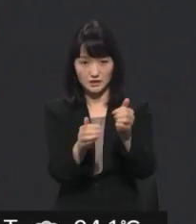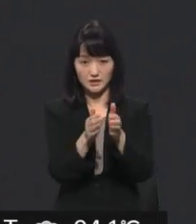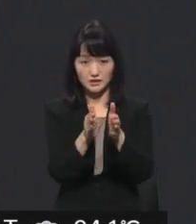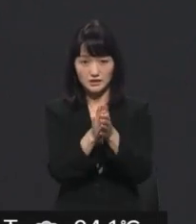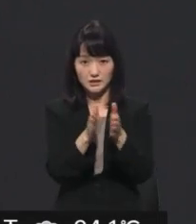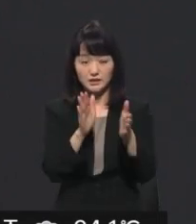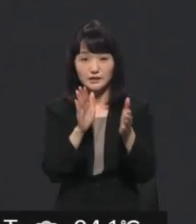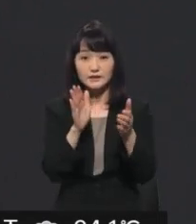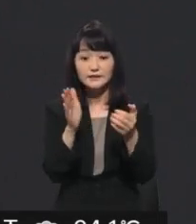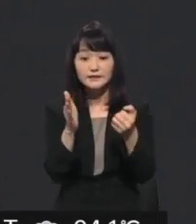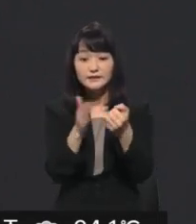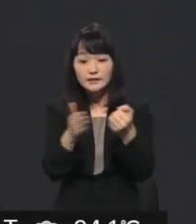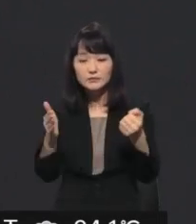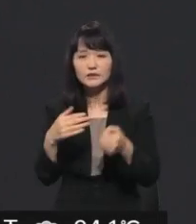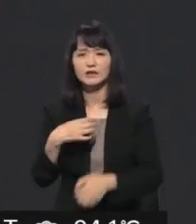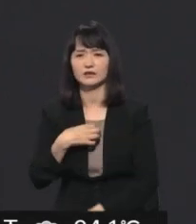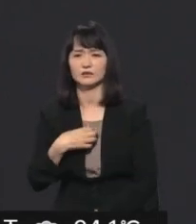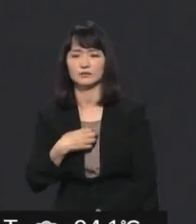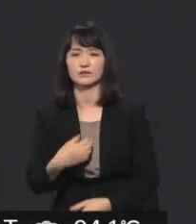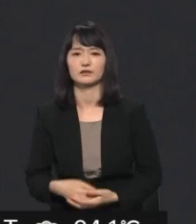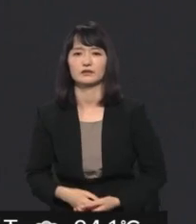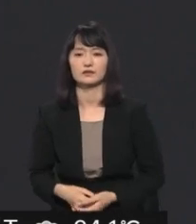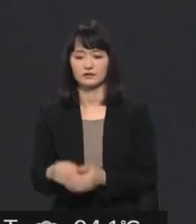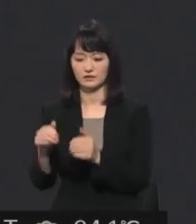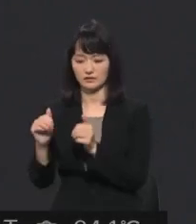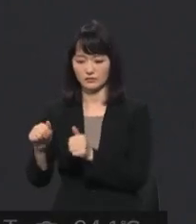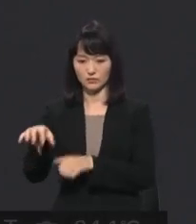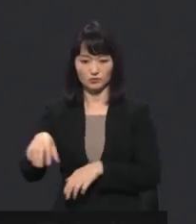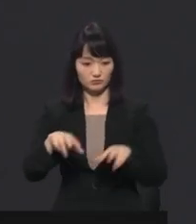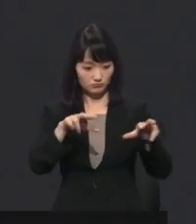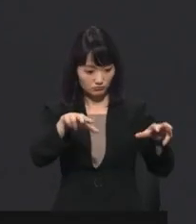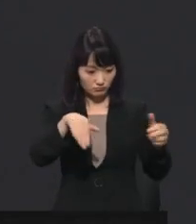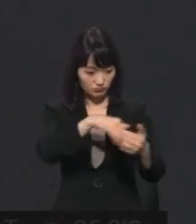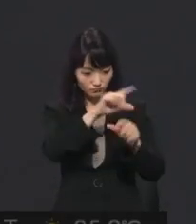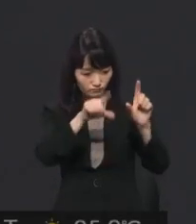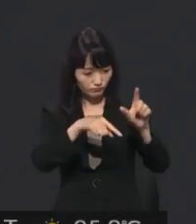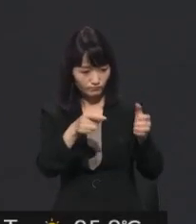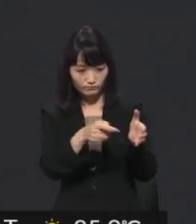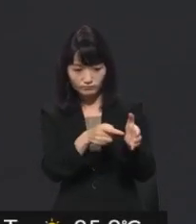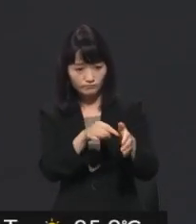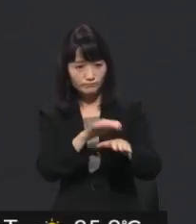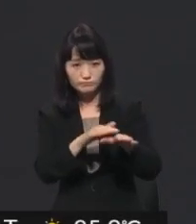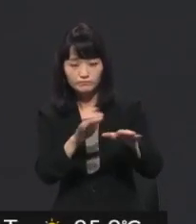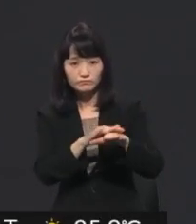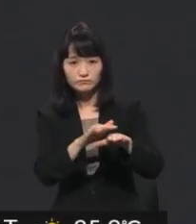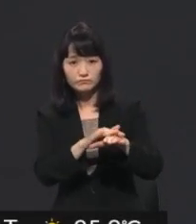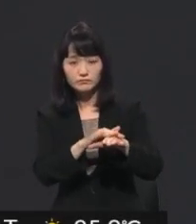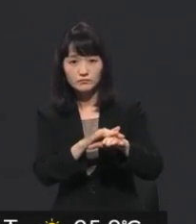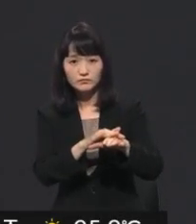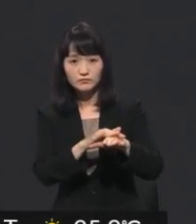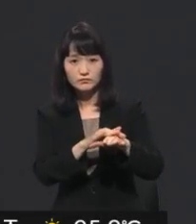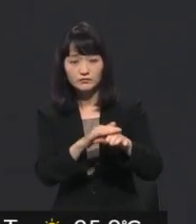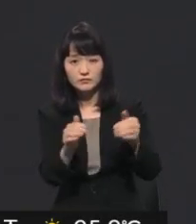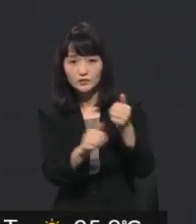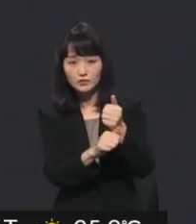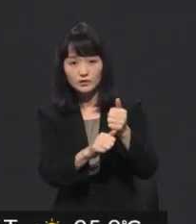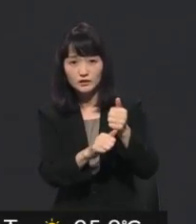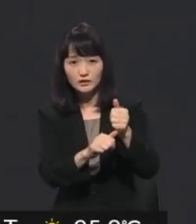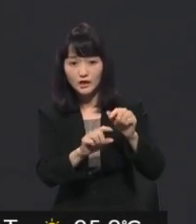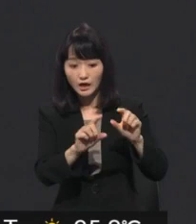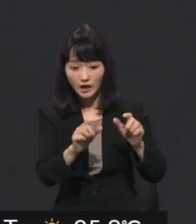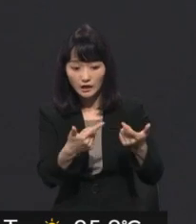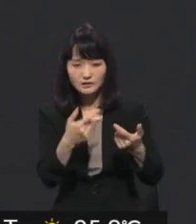상의 되버렸어요 그러니까 이제 법원에서 비상 상황이 아닌데 비상 대책 위원회를 구성한 것이다 가짜 비상